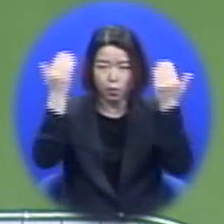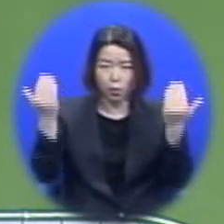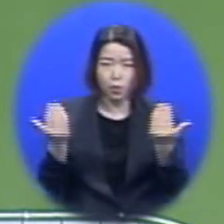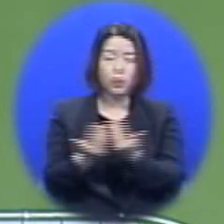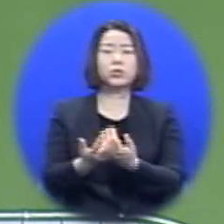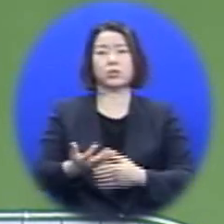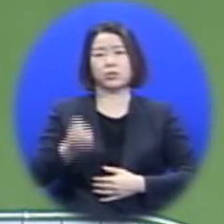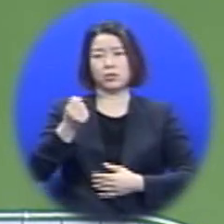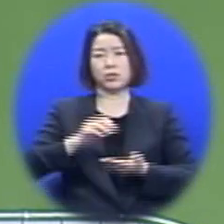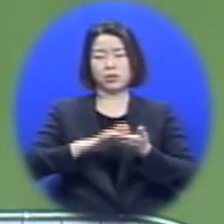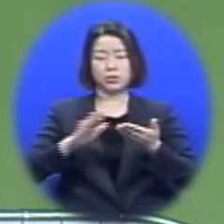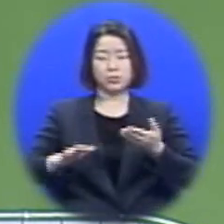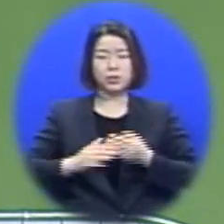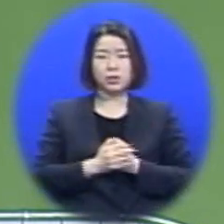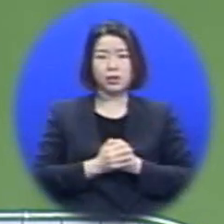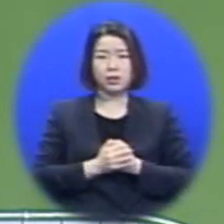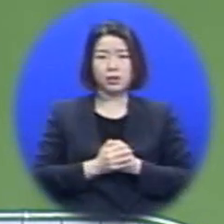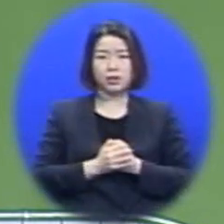것이었어요.